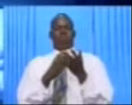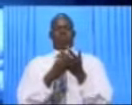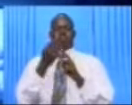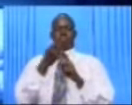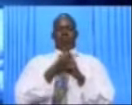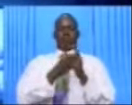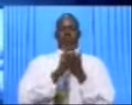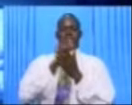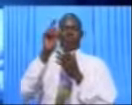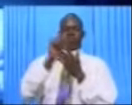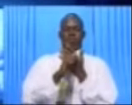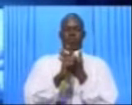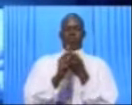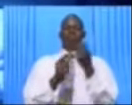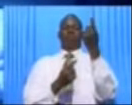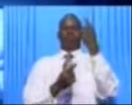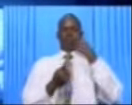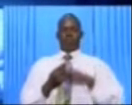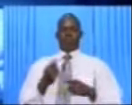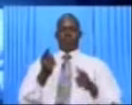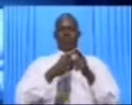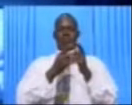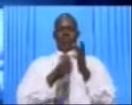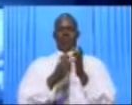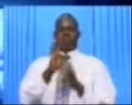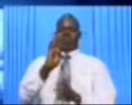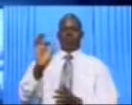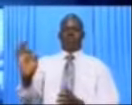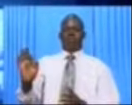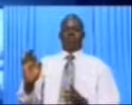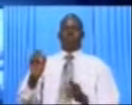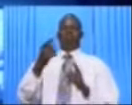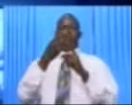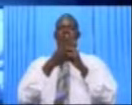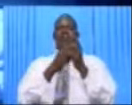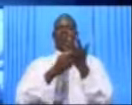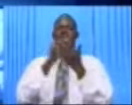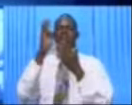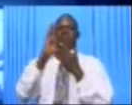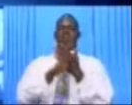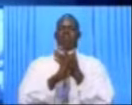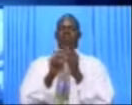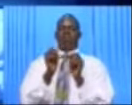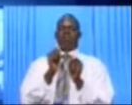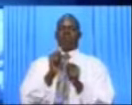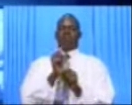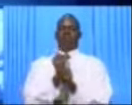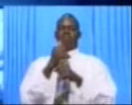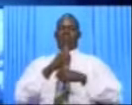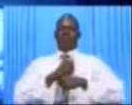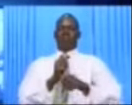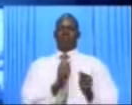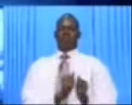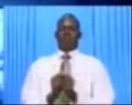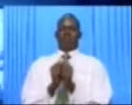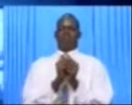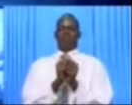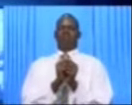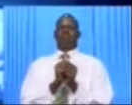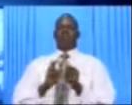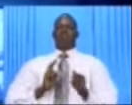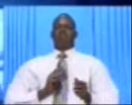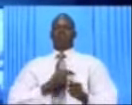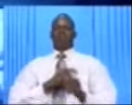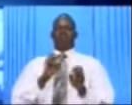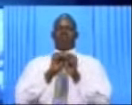je suis venu pour la première fois au Burkina Faso. Et au mois de novembre, on crée ensemble notre Eclipse SA, qui est notre